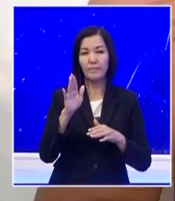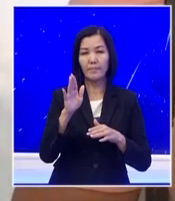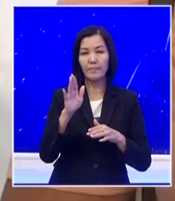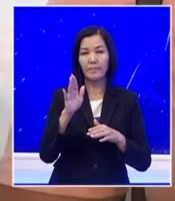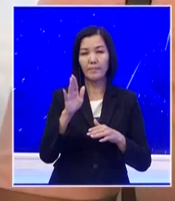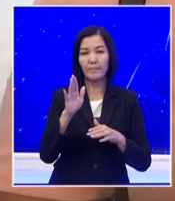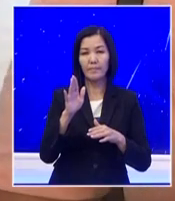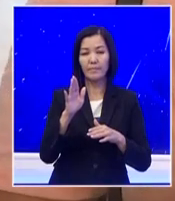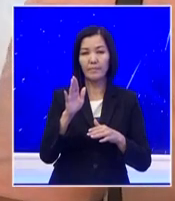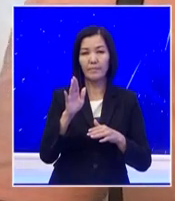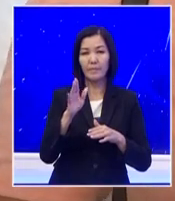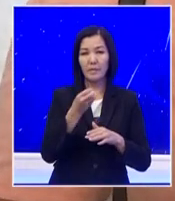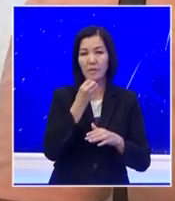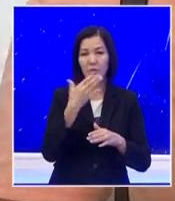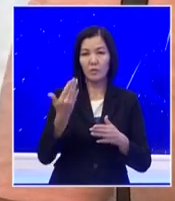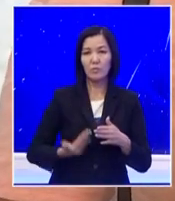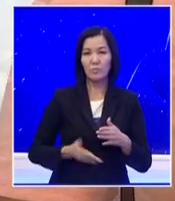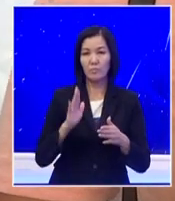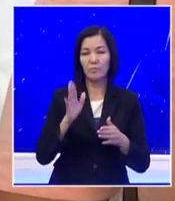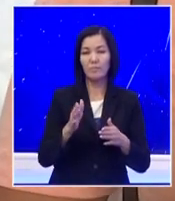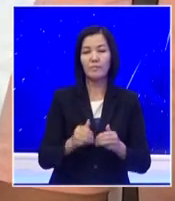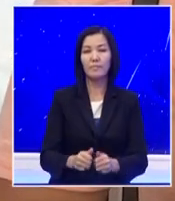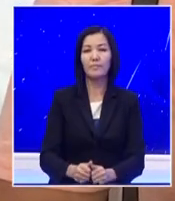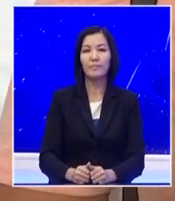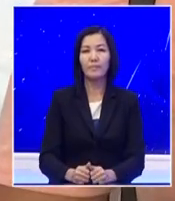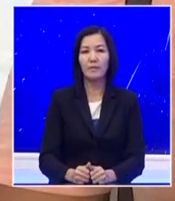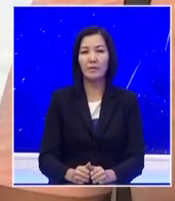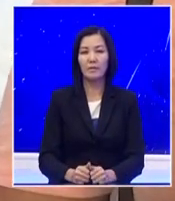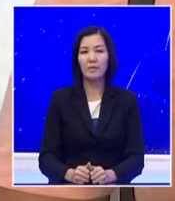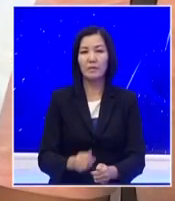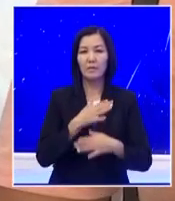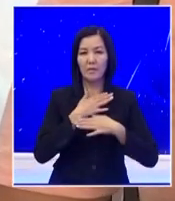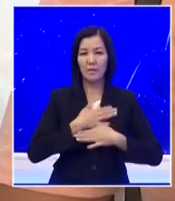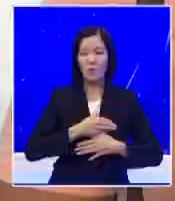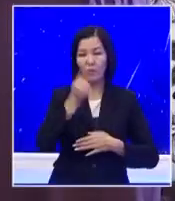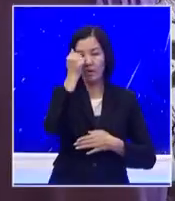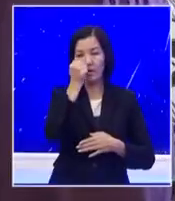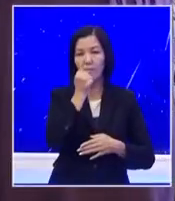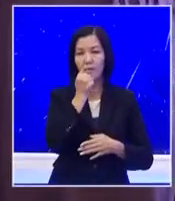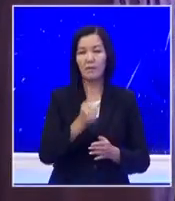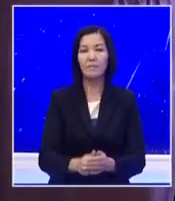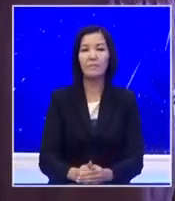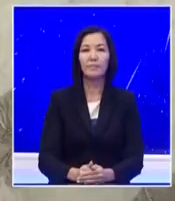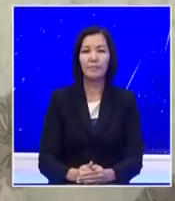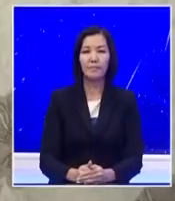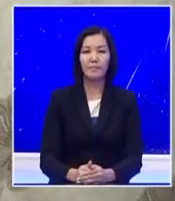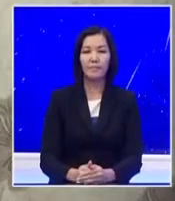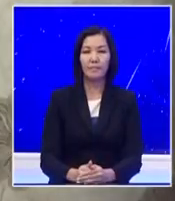Осылардың қызығын көрсем, басқа арманым жоқ. Құдайға тәубе, рахмет. Америка